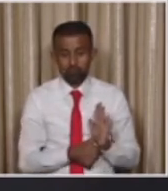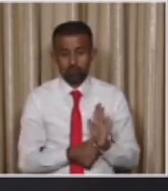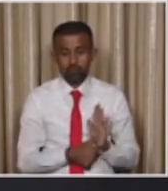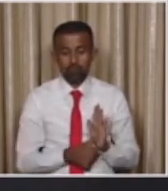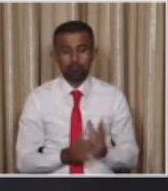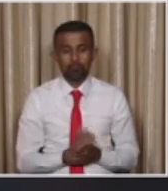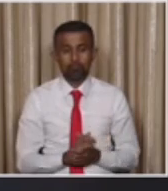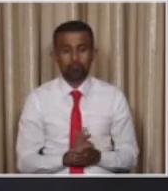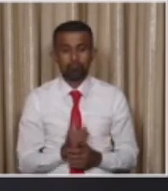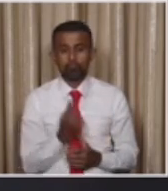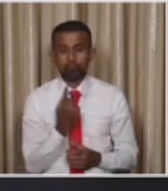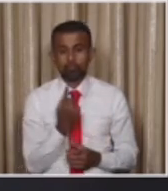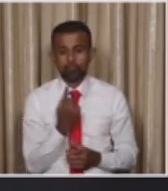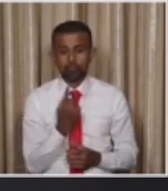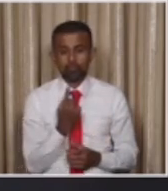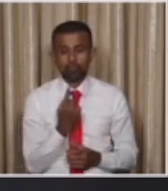එක